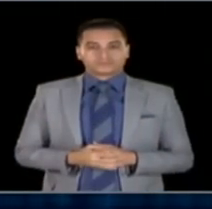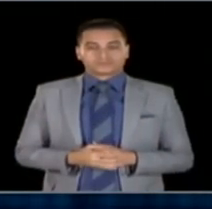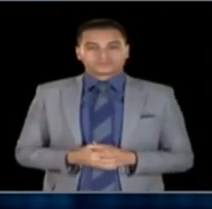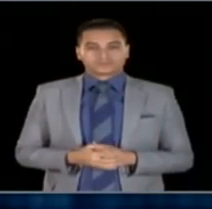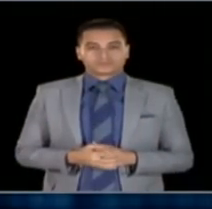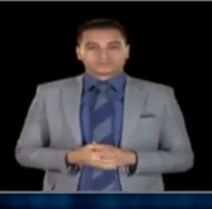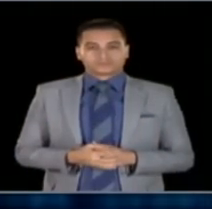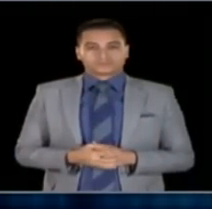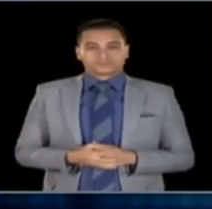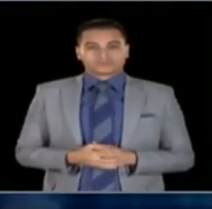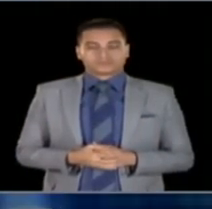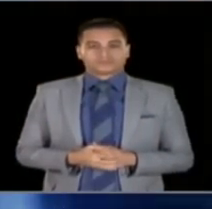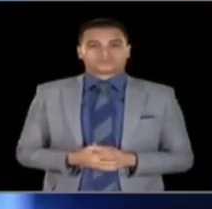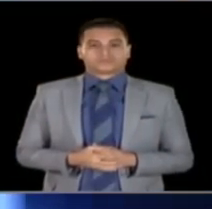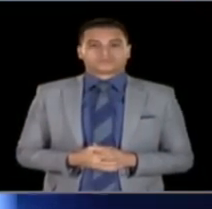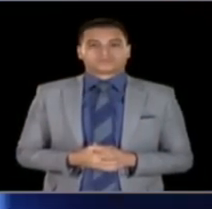تحت الضغط.